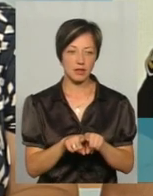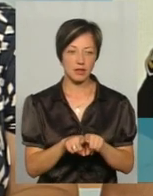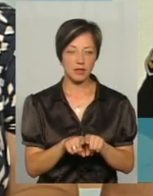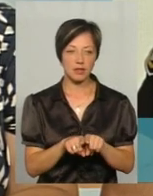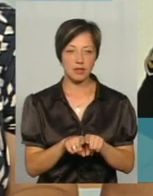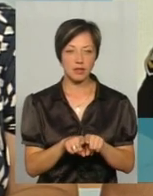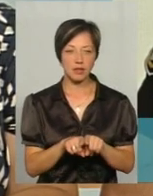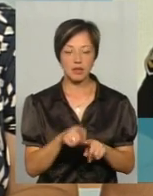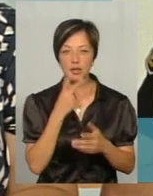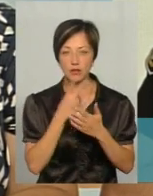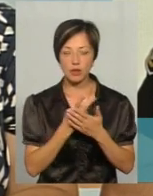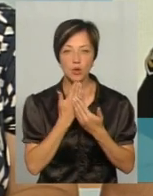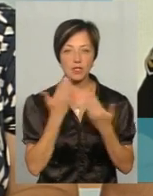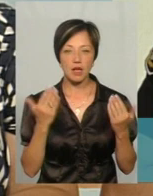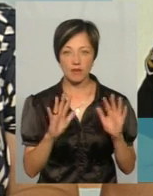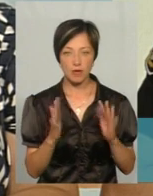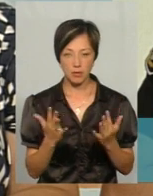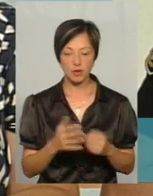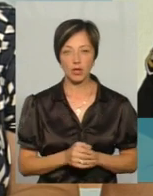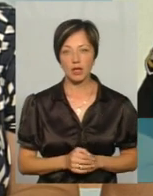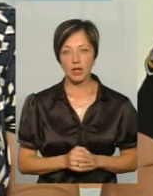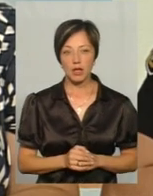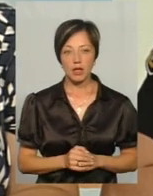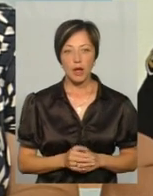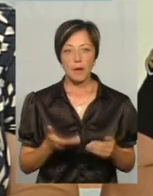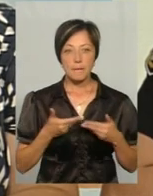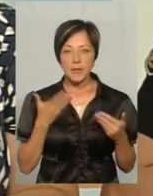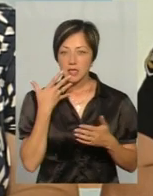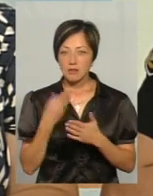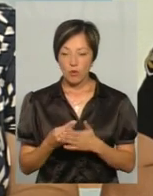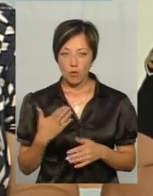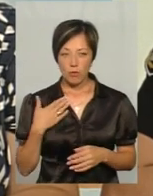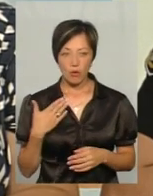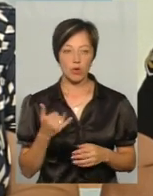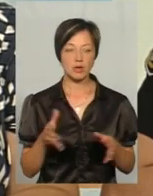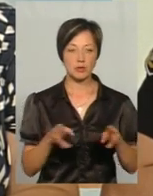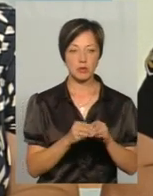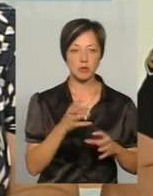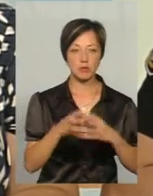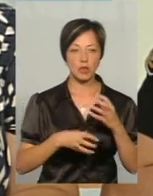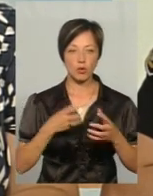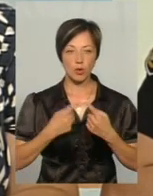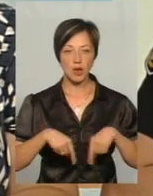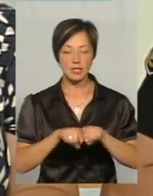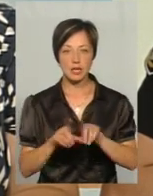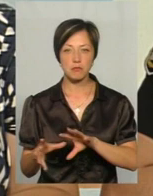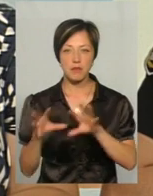судячи з останнього випадку. Якби ми з своєї сторони і спільно з Міжнародною організацією